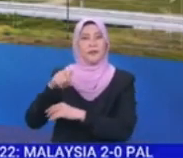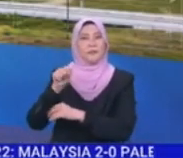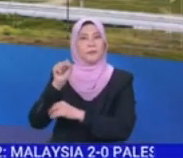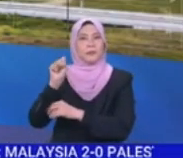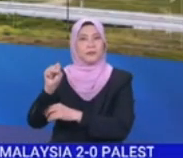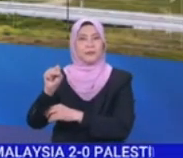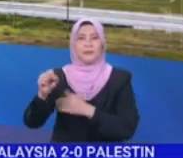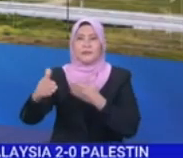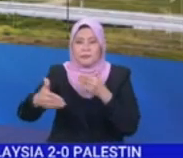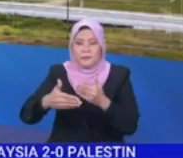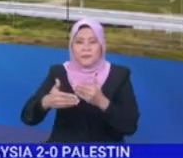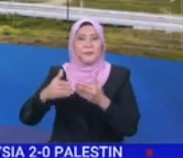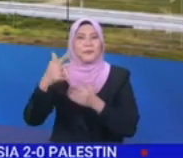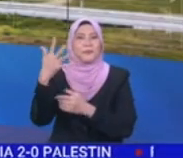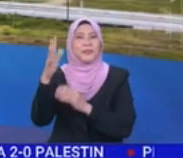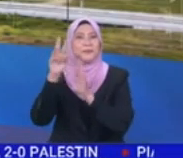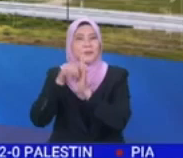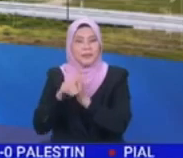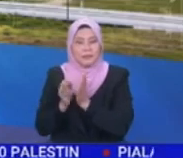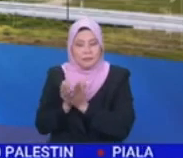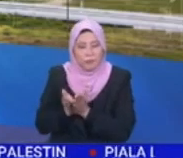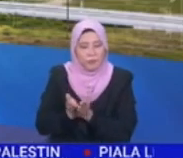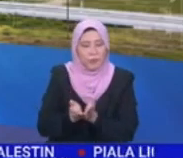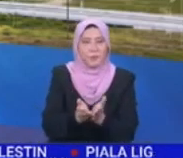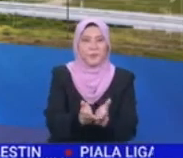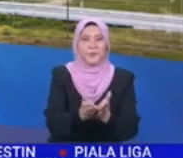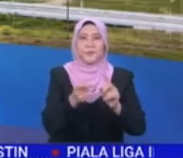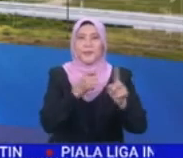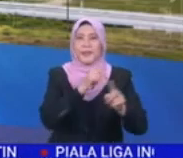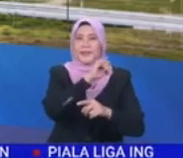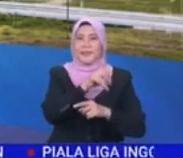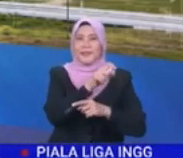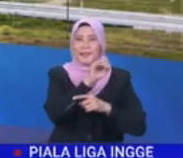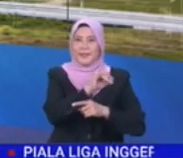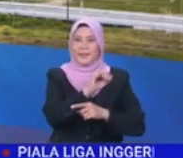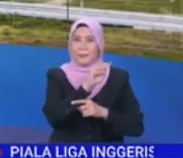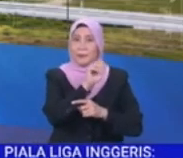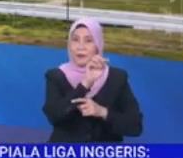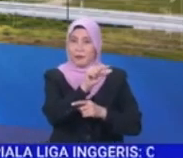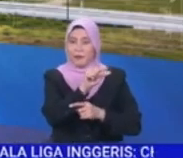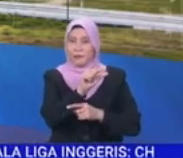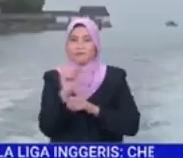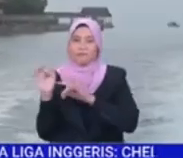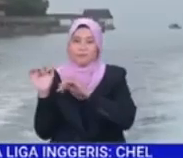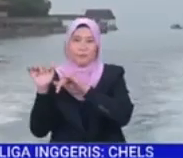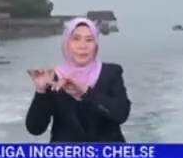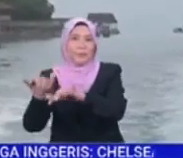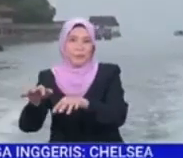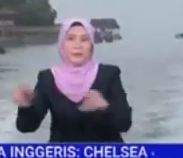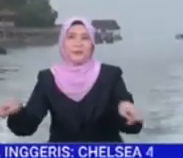hanya 15 minit perjalanan menaiki bot dari Jeti marang menjadi